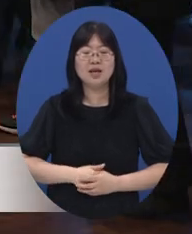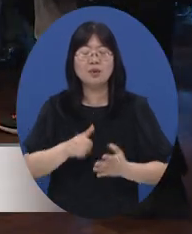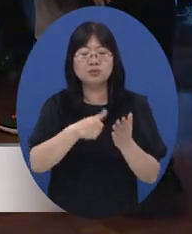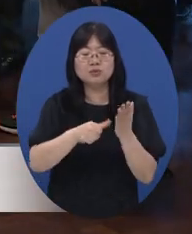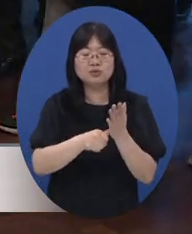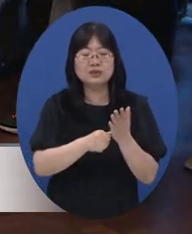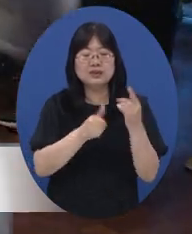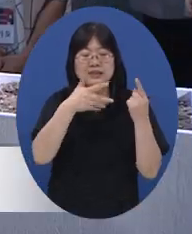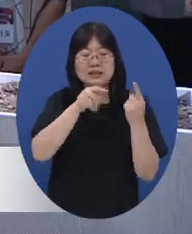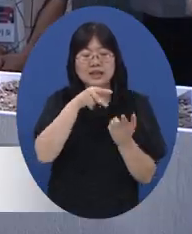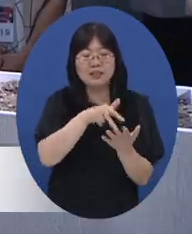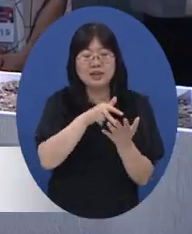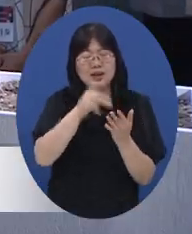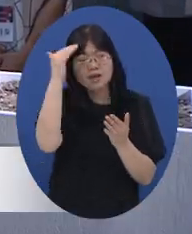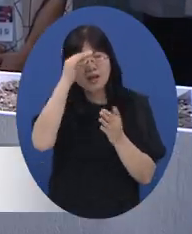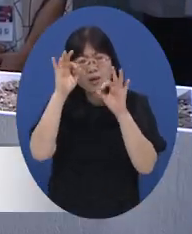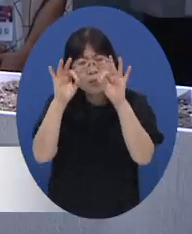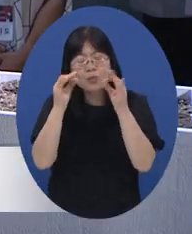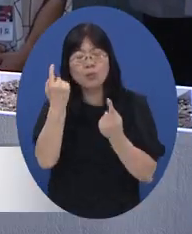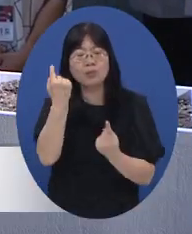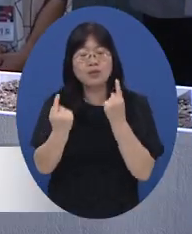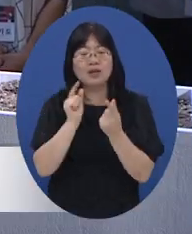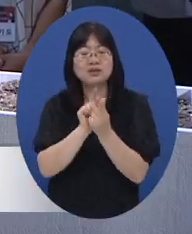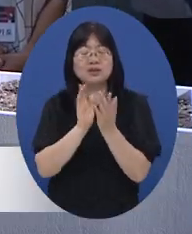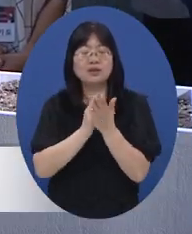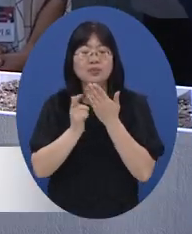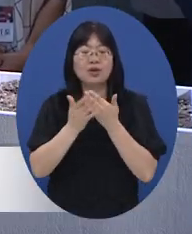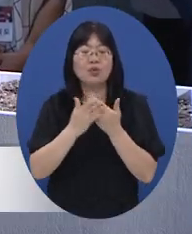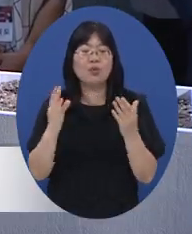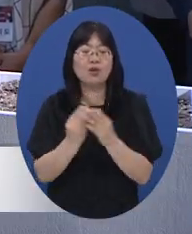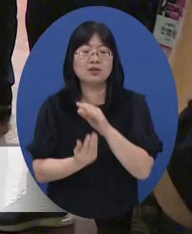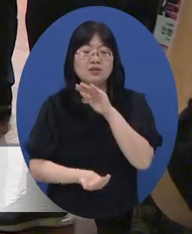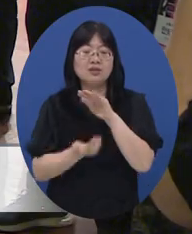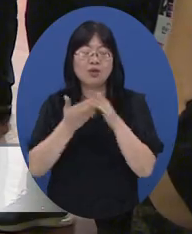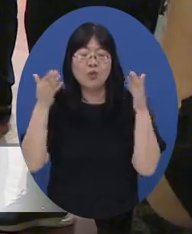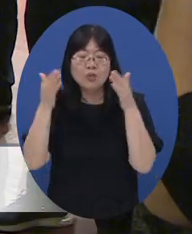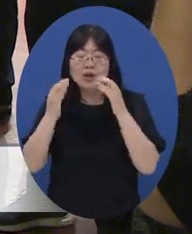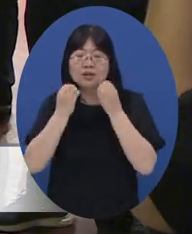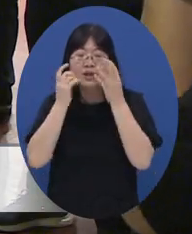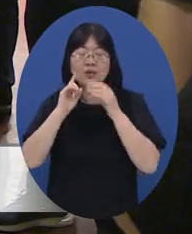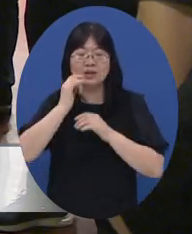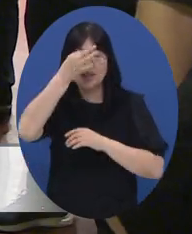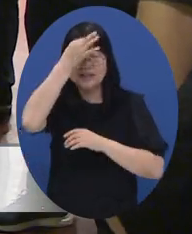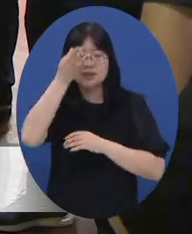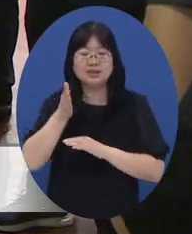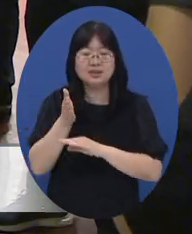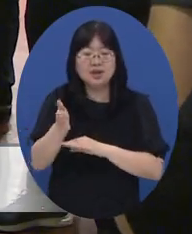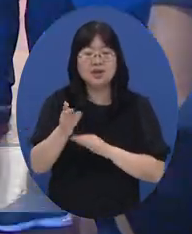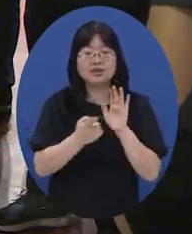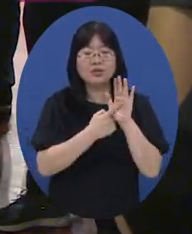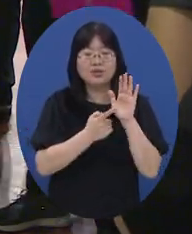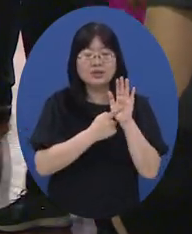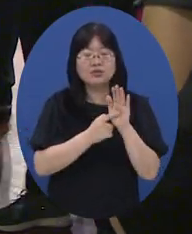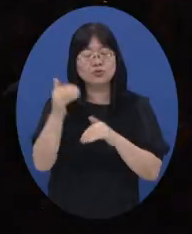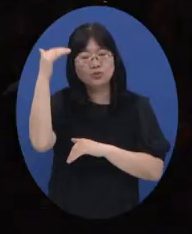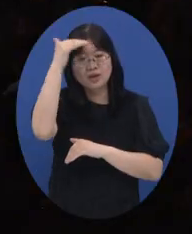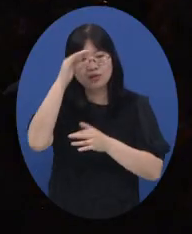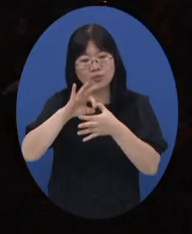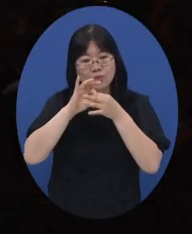작품을 1차원적으로 관람하기보다 직접 체험하며 완성되는 몰입의 새로운 예술 장르를 전시와 강연으로